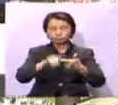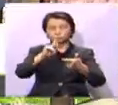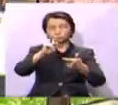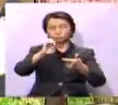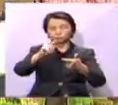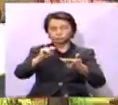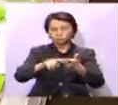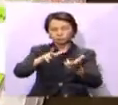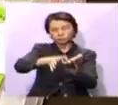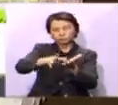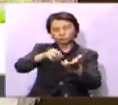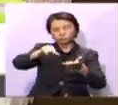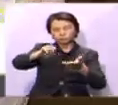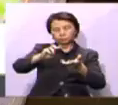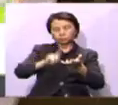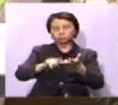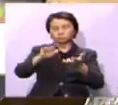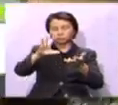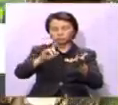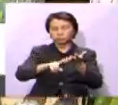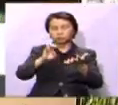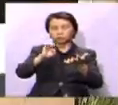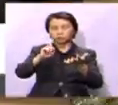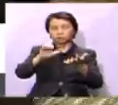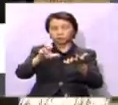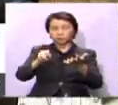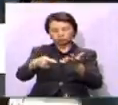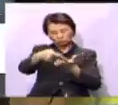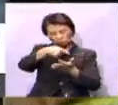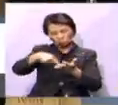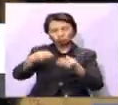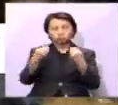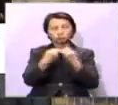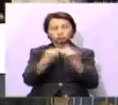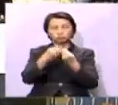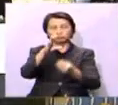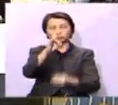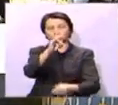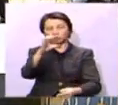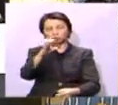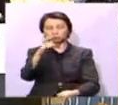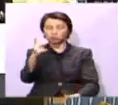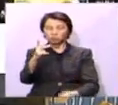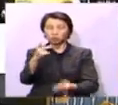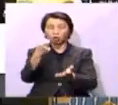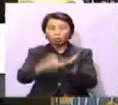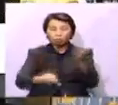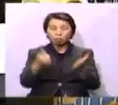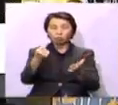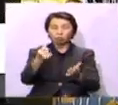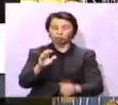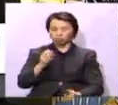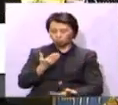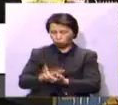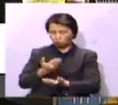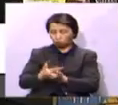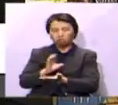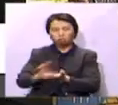ketamin, ganja, pil Aramin 5 dan ekstasi yang berjumlah hampir RM800,000. Turut dirampas wang tunai